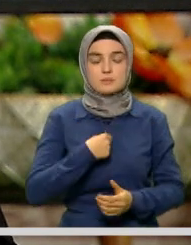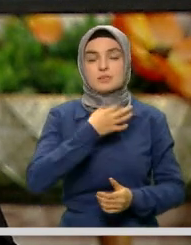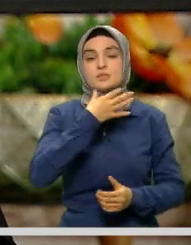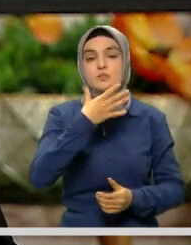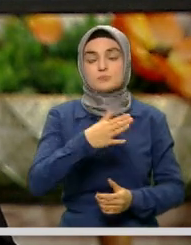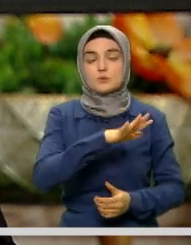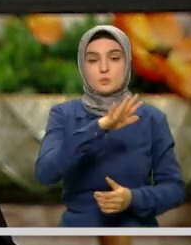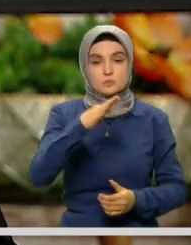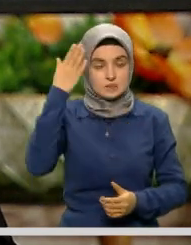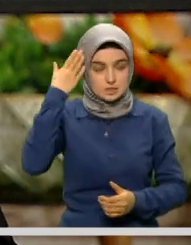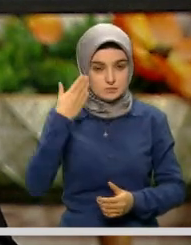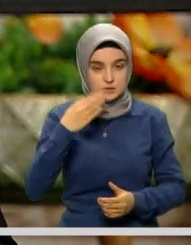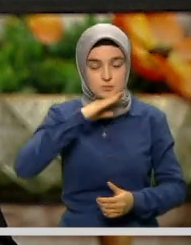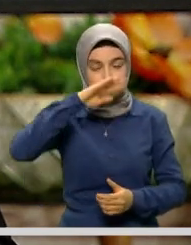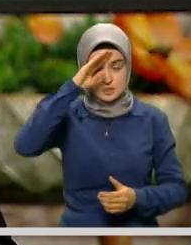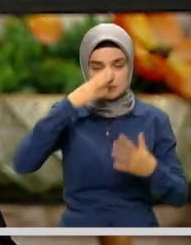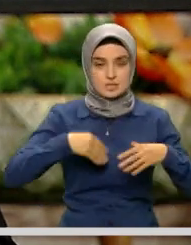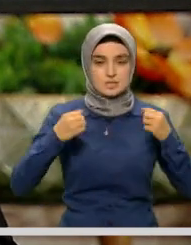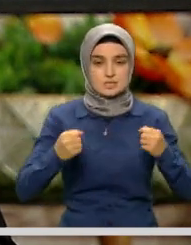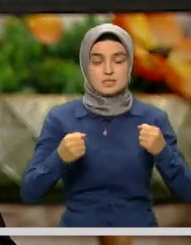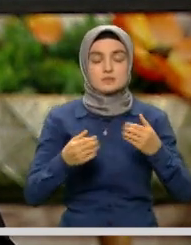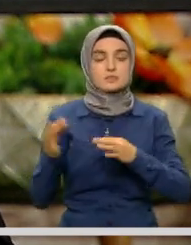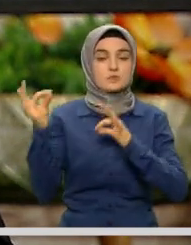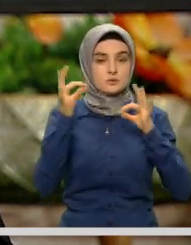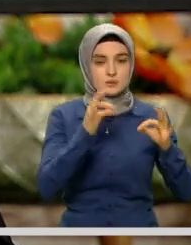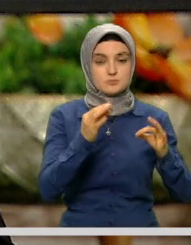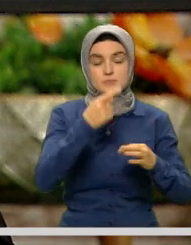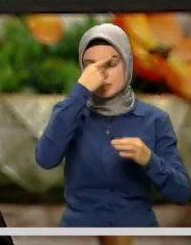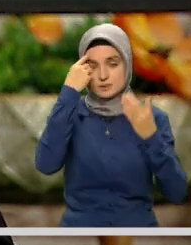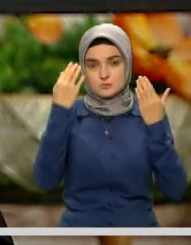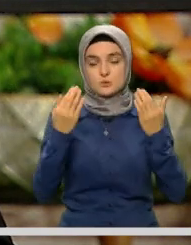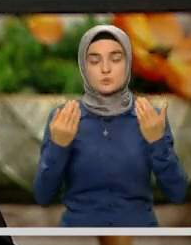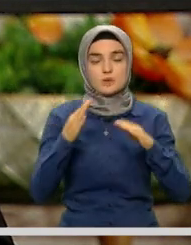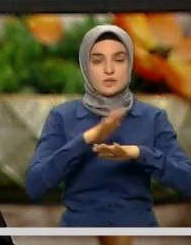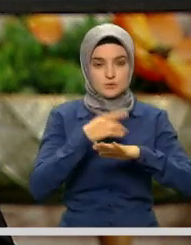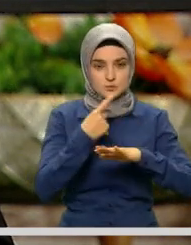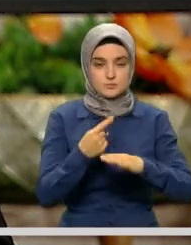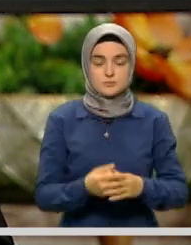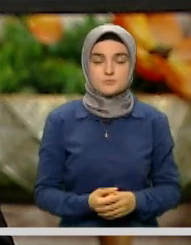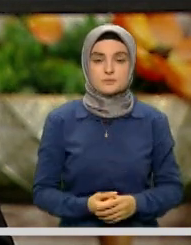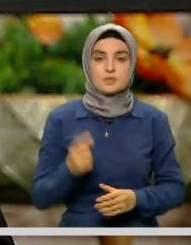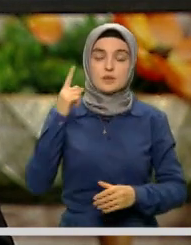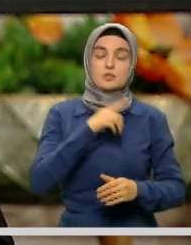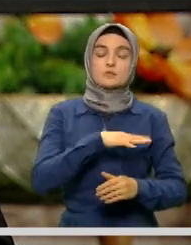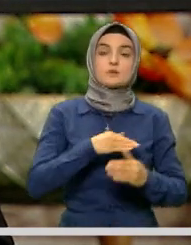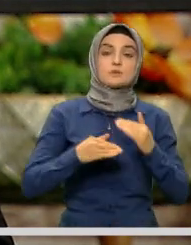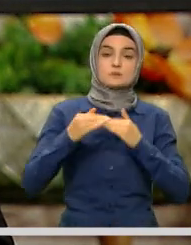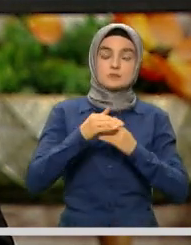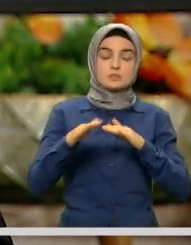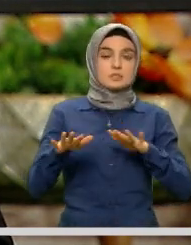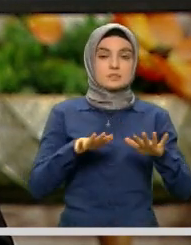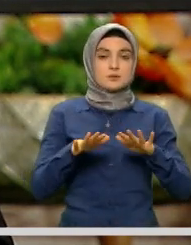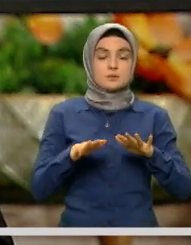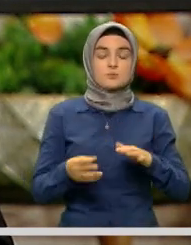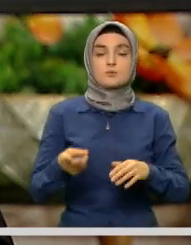dinleyenlerimize bayrama sağlık saatle erişmelerini nasip ediyorum. Dua ediyorum. Cenab-ı Hak bu depremde